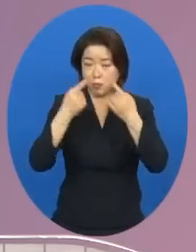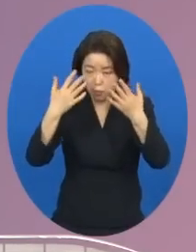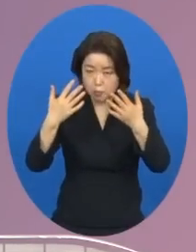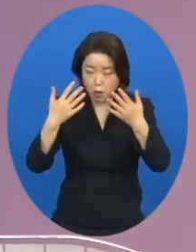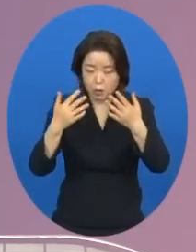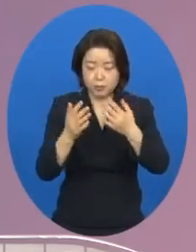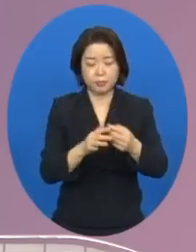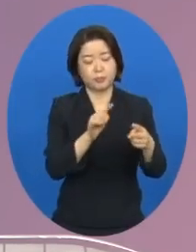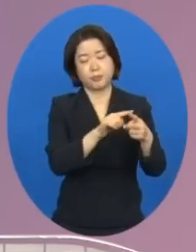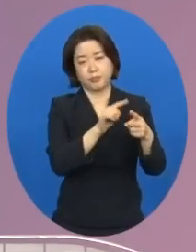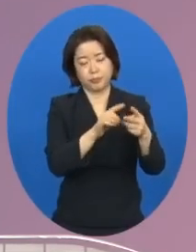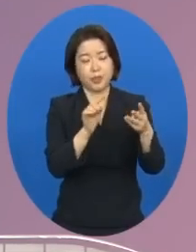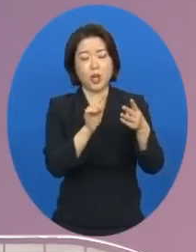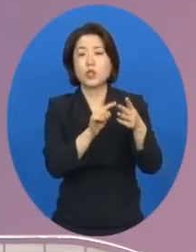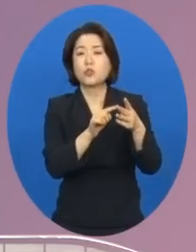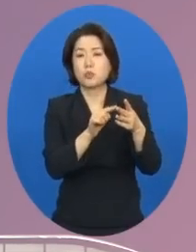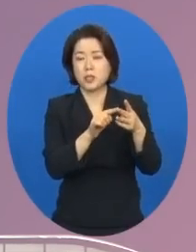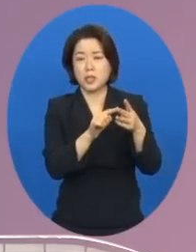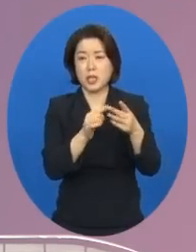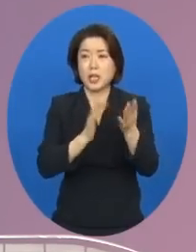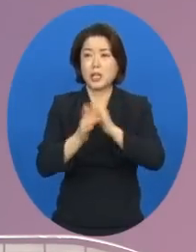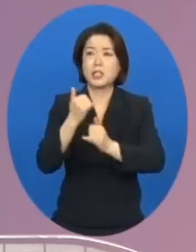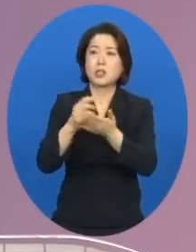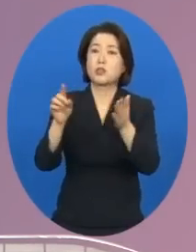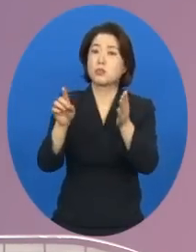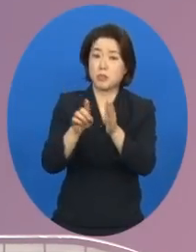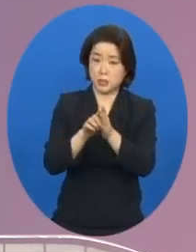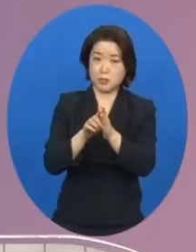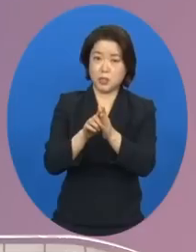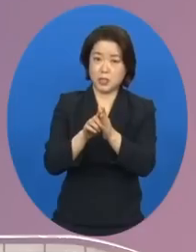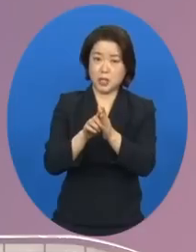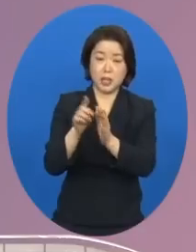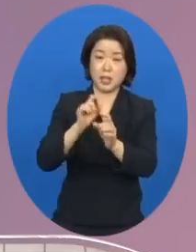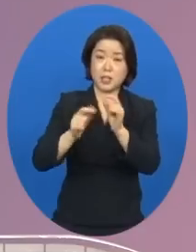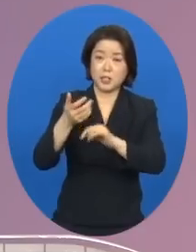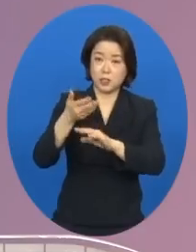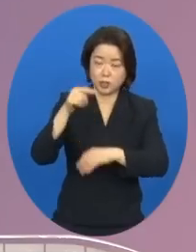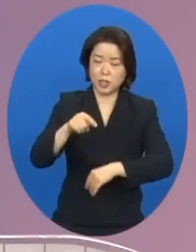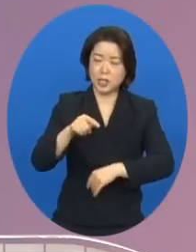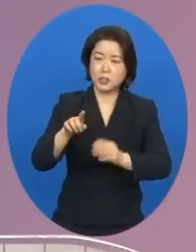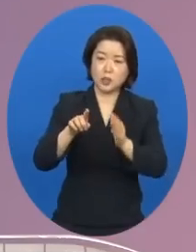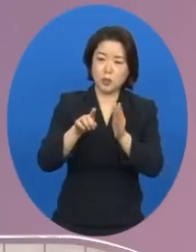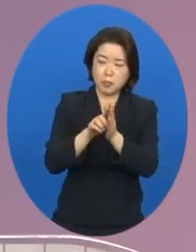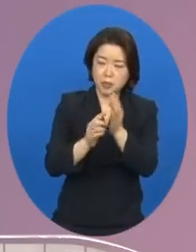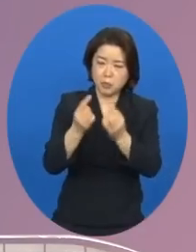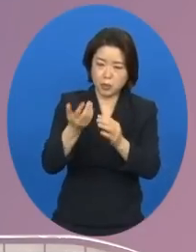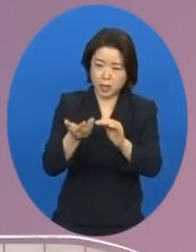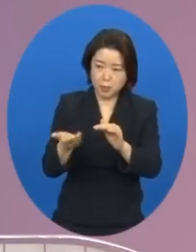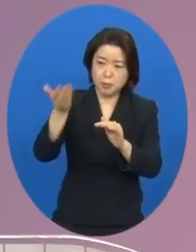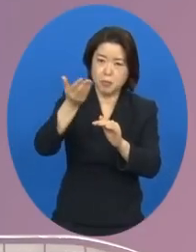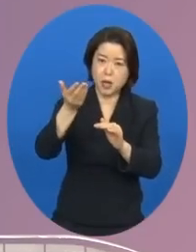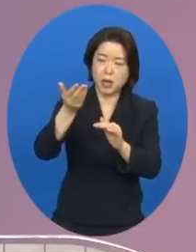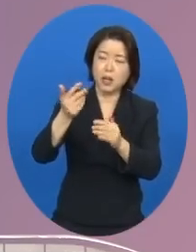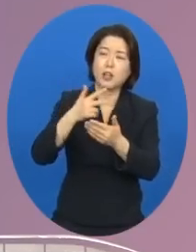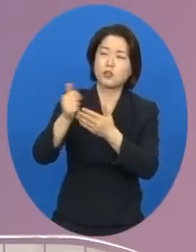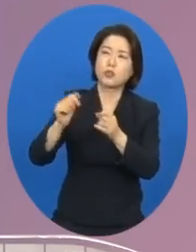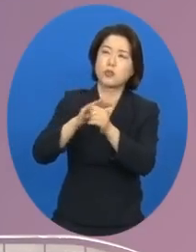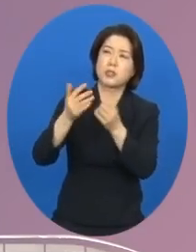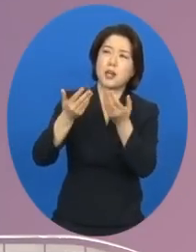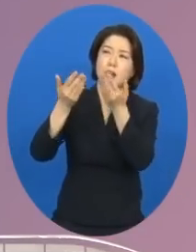번째는 예수님 믿습니다, 이젠 더 이상 그런 믿음에서 주님을